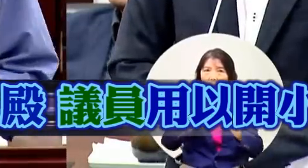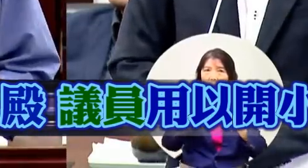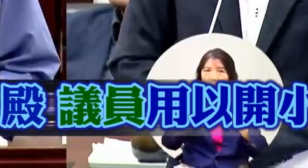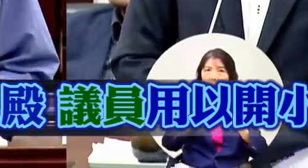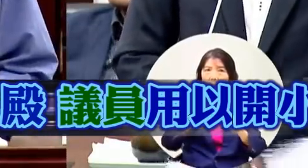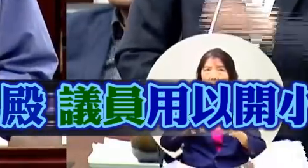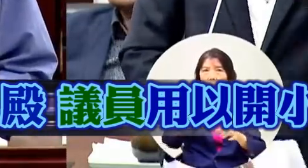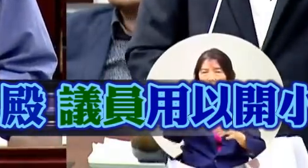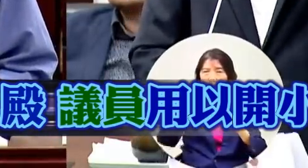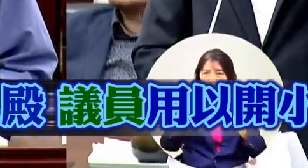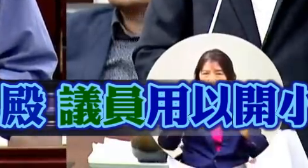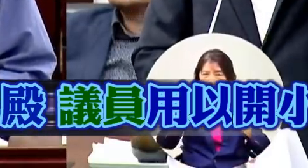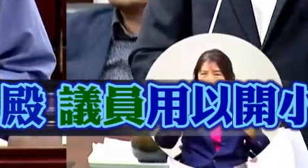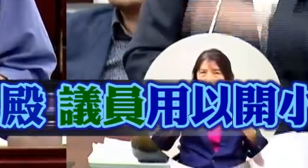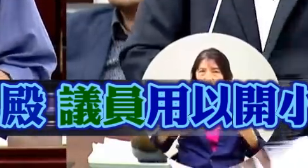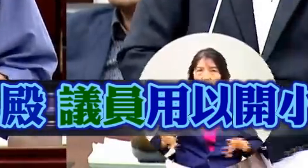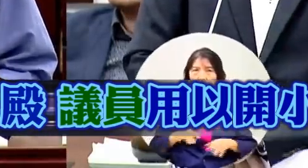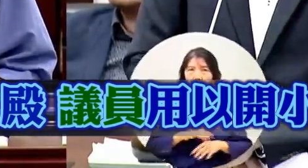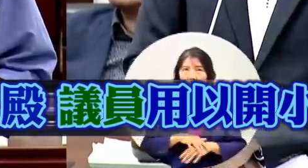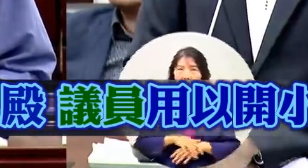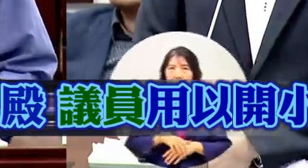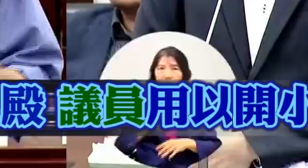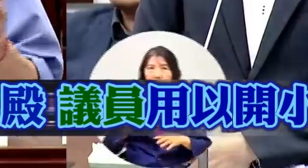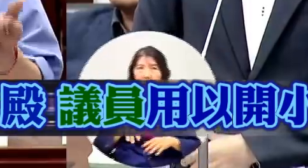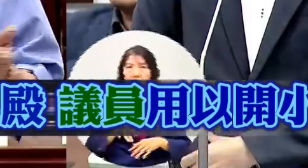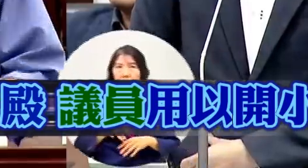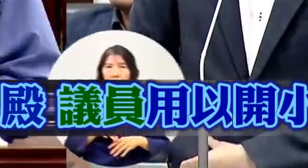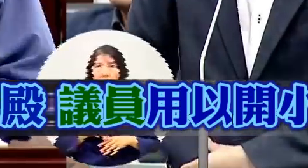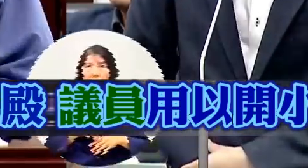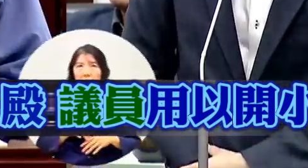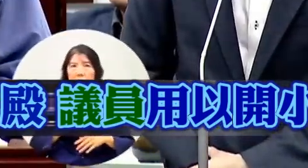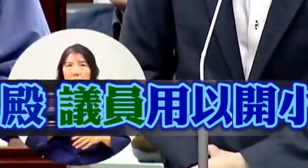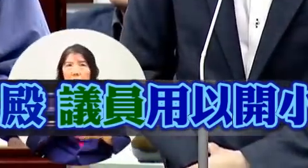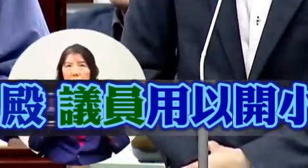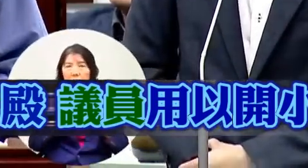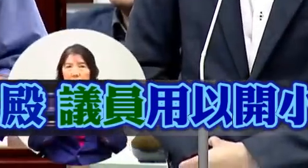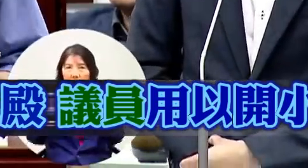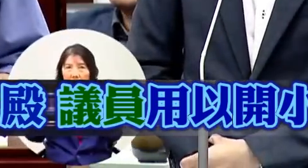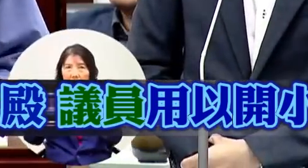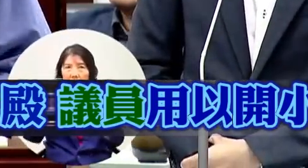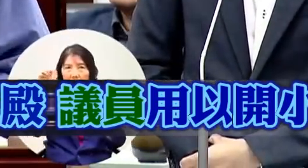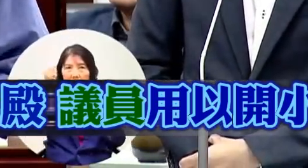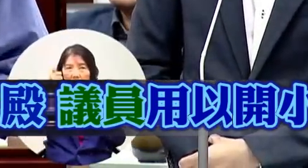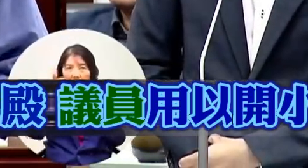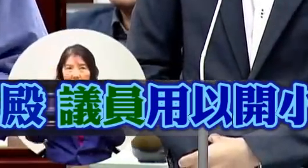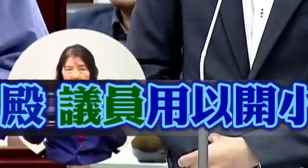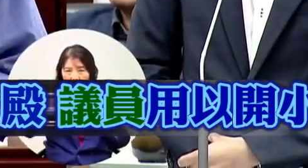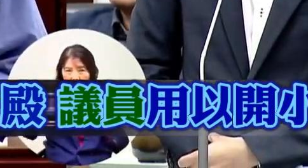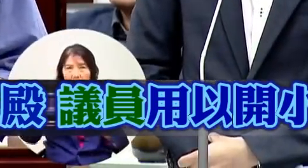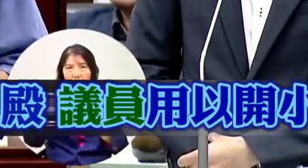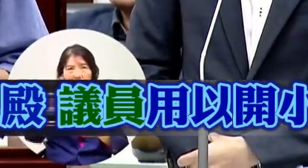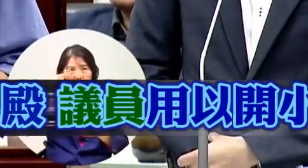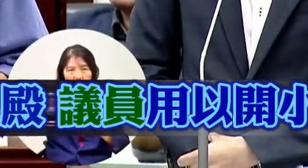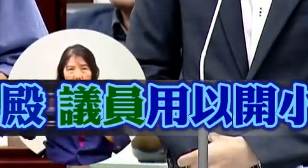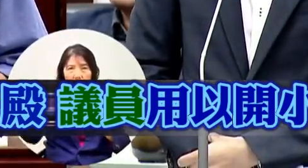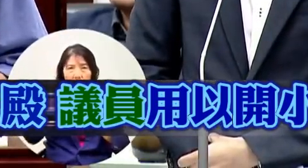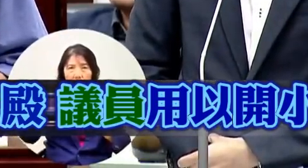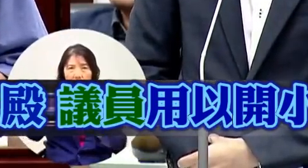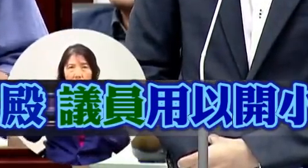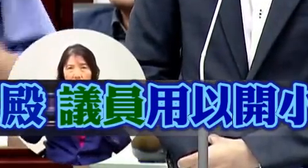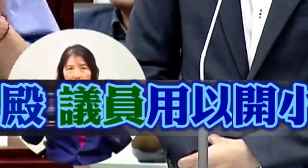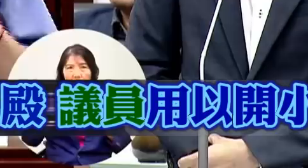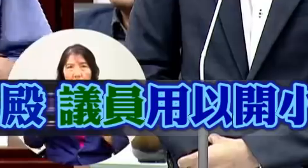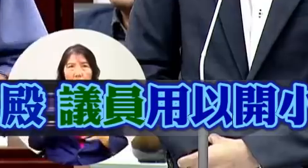讨论的非常的多，那我们的缩帖也送到了议会， 我有看过。 那我也认为治金区如果愿